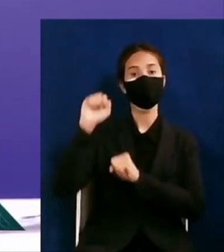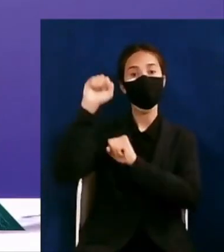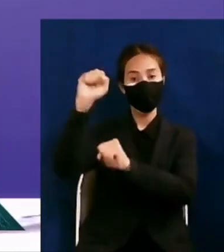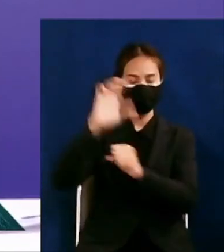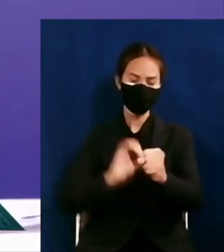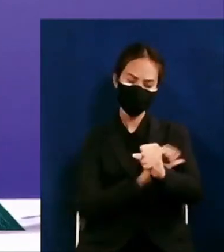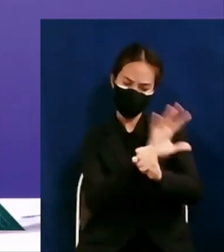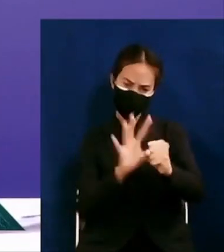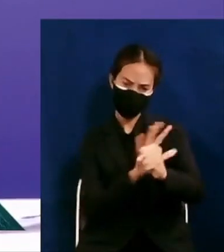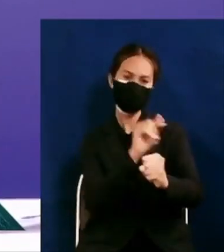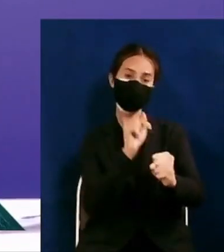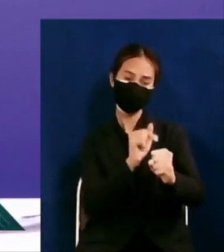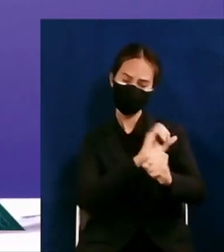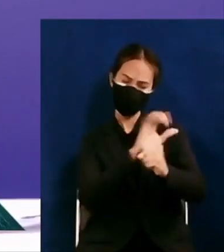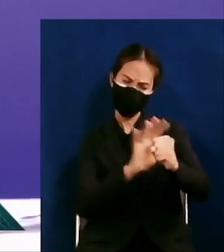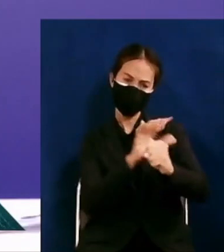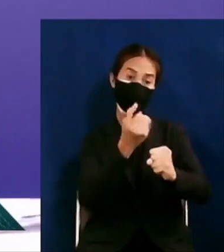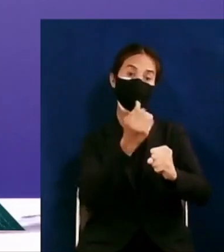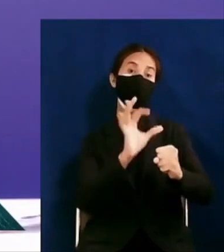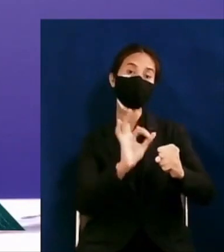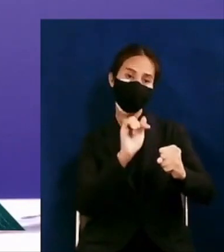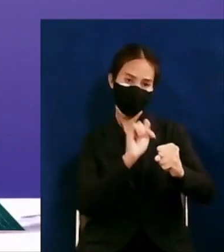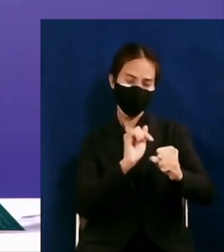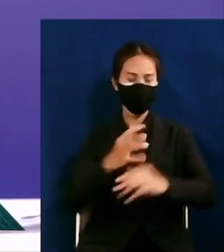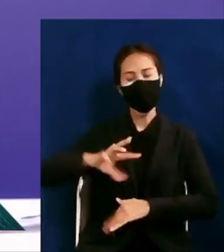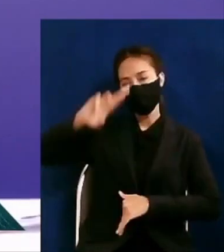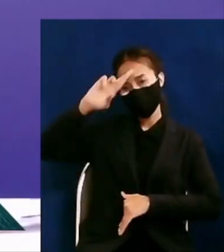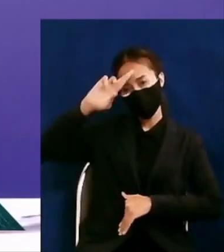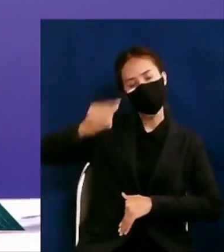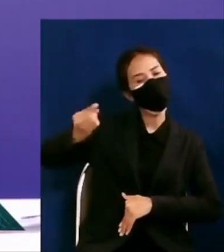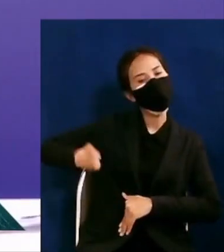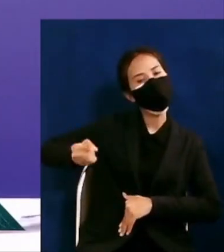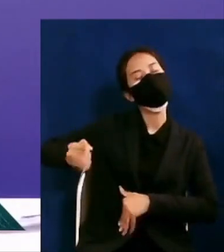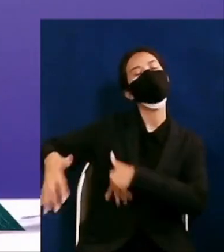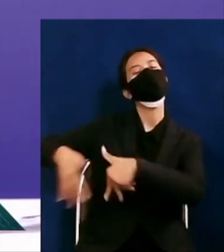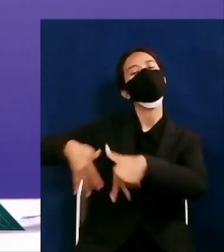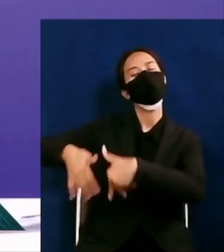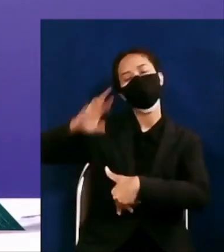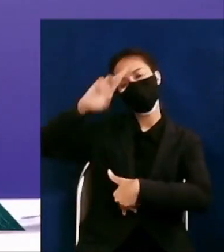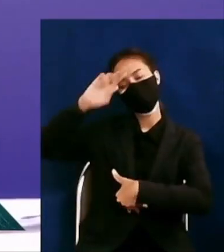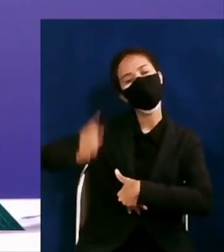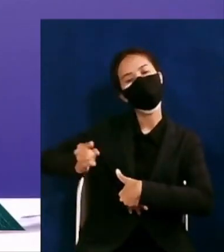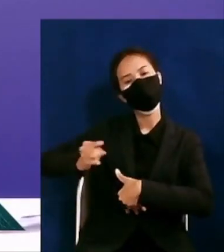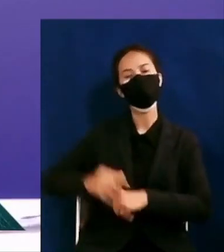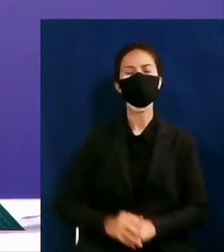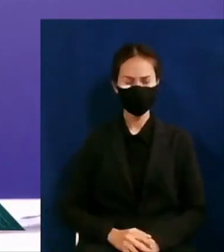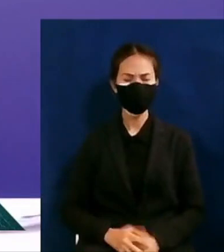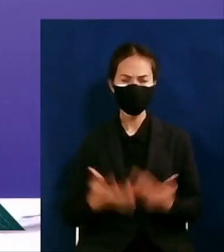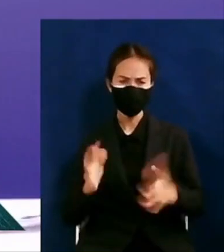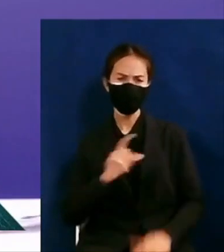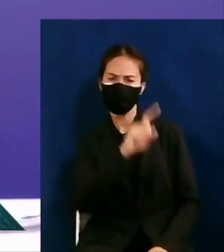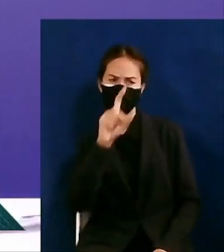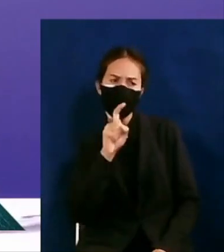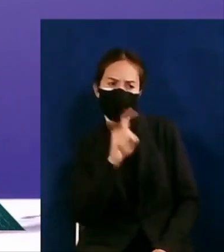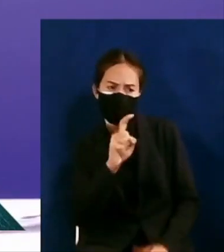การรุนแรงขึ้นส่วนกรณีไม่สวมหน้ากากอนามัยที่สาธารณะร้อยละ 5-10 เหตุอึดอัดร้